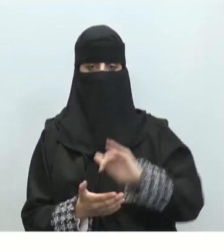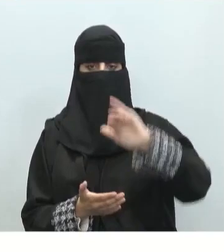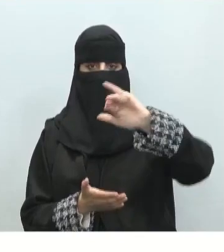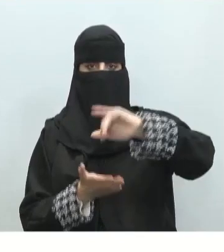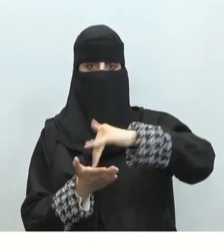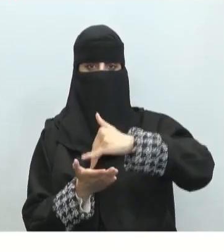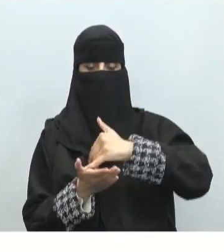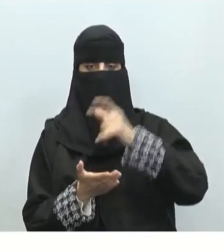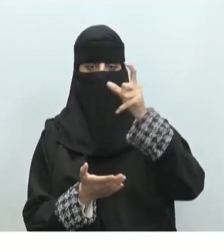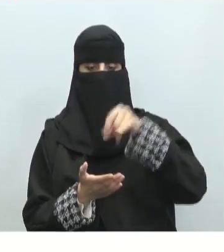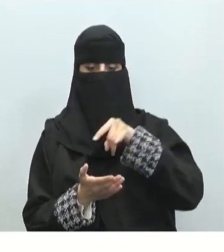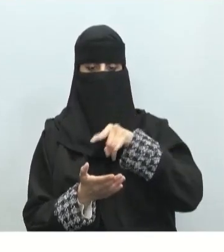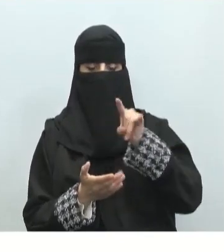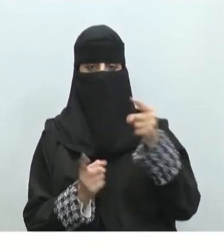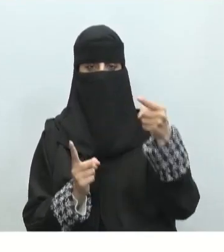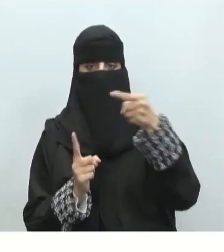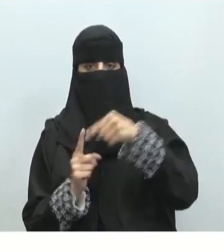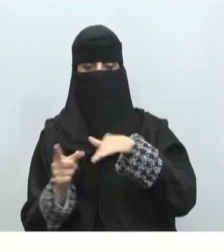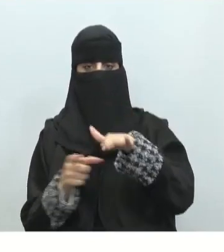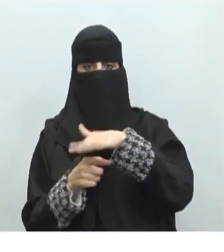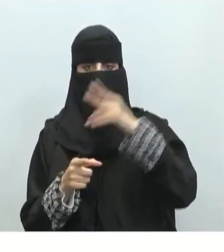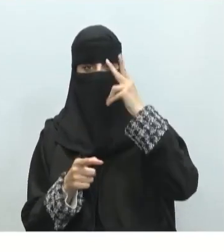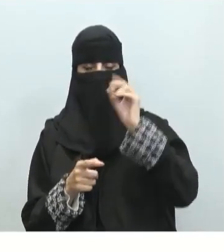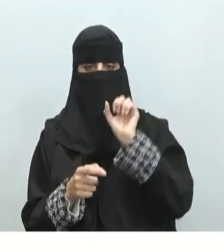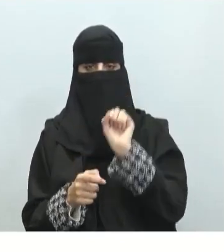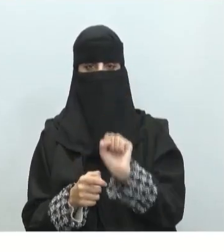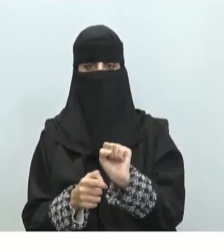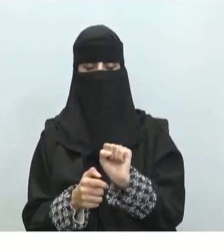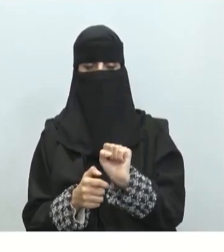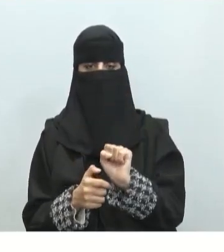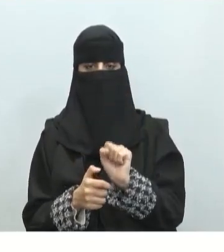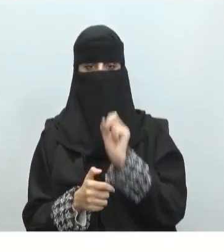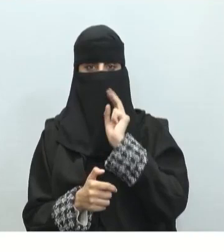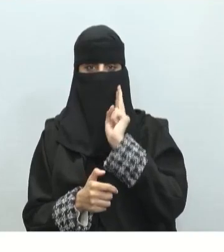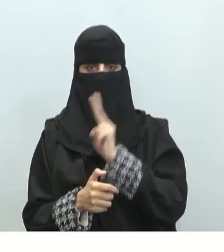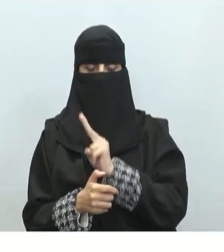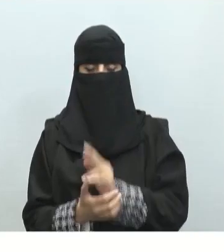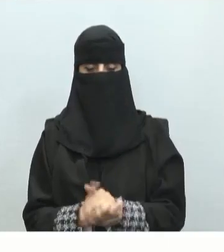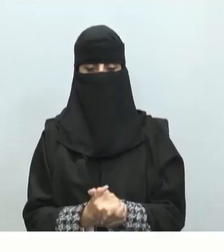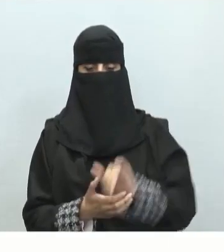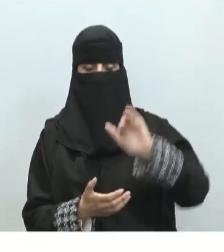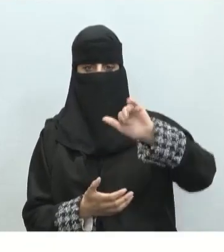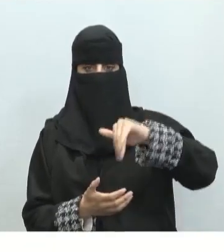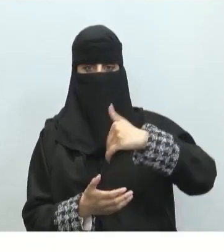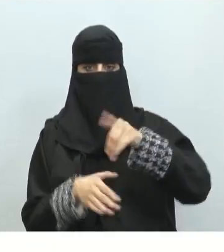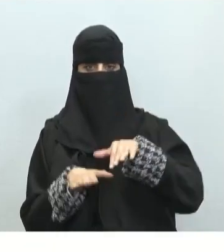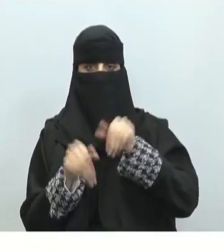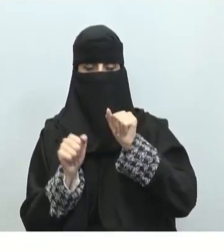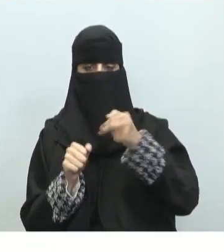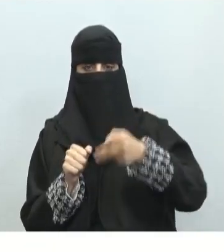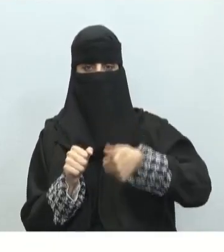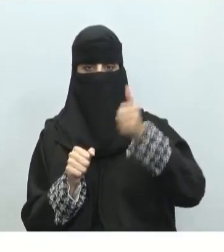عاد المسافر الى وطنه عاد